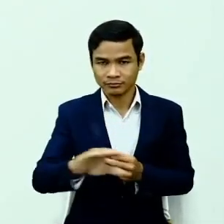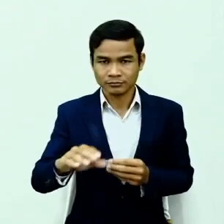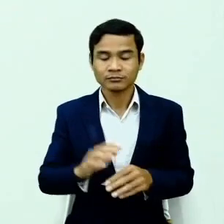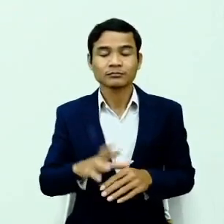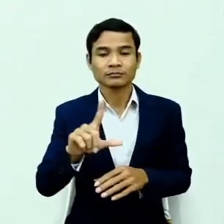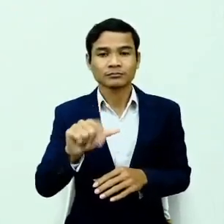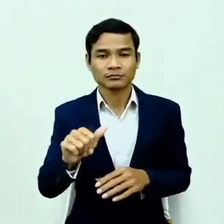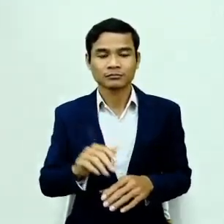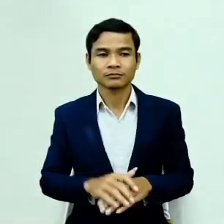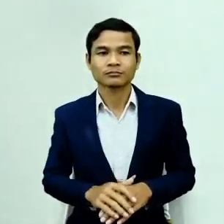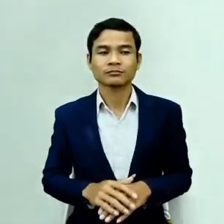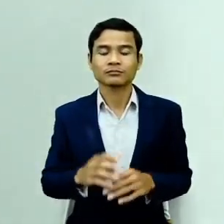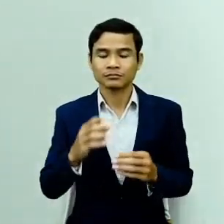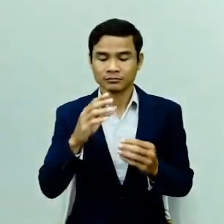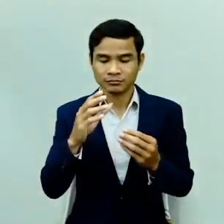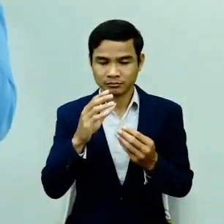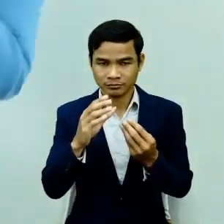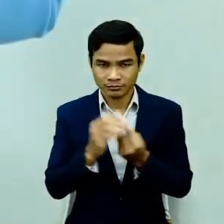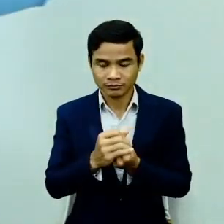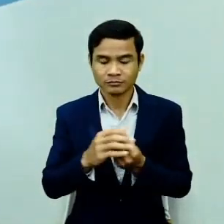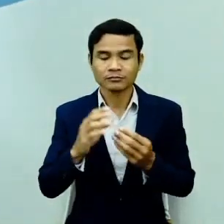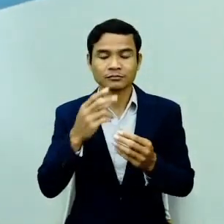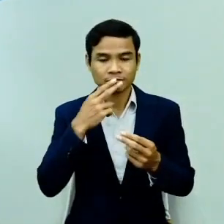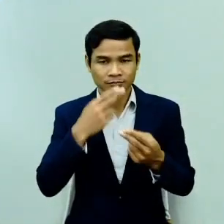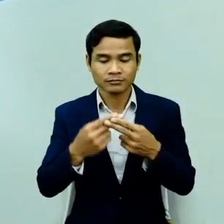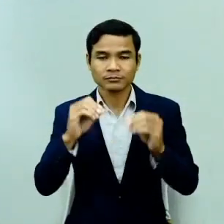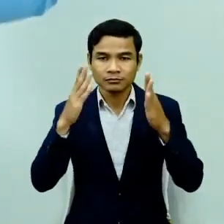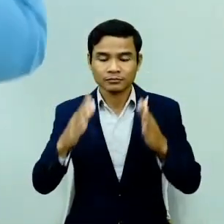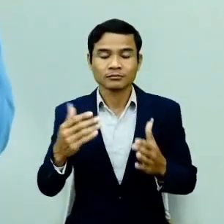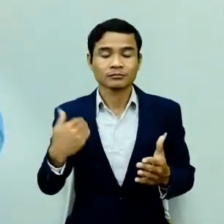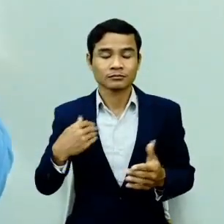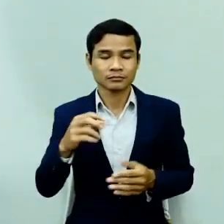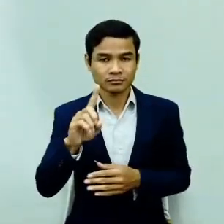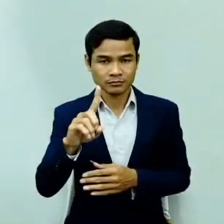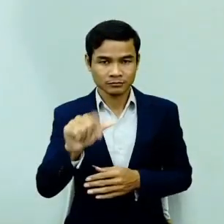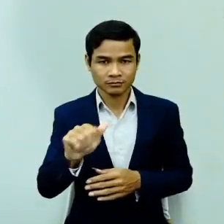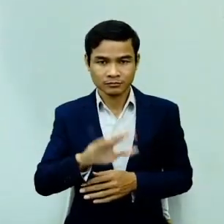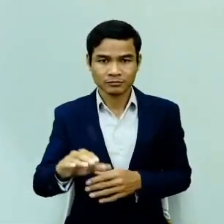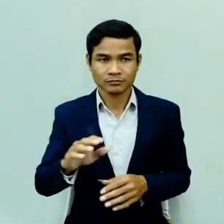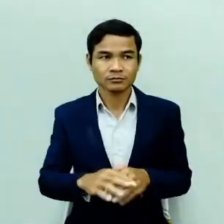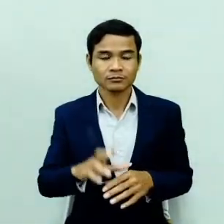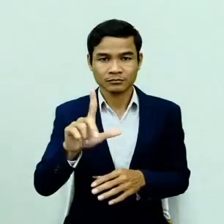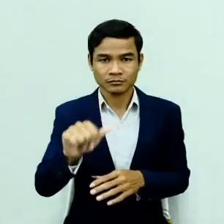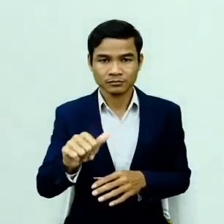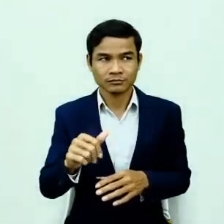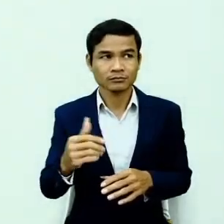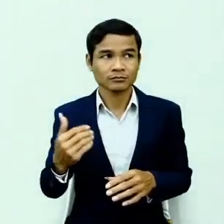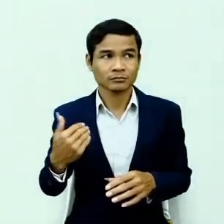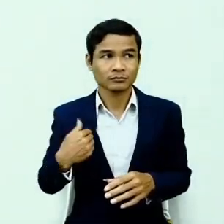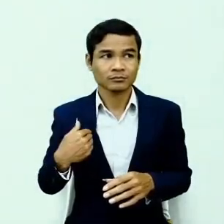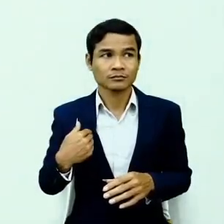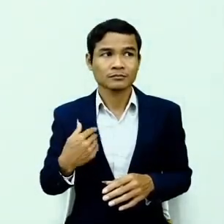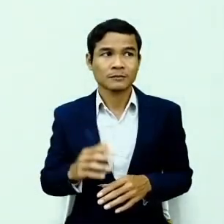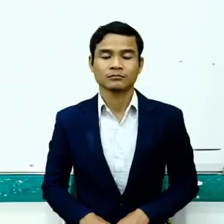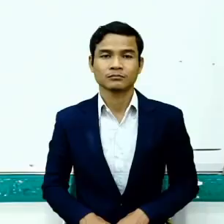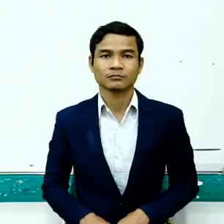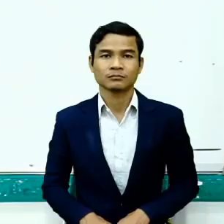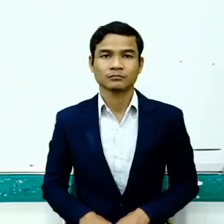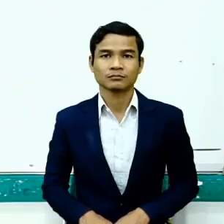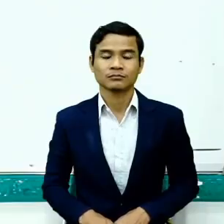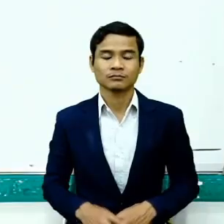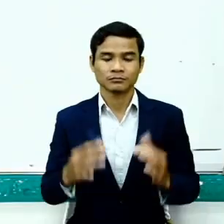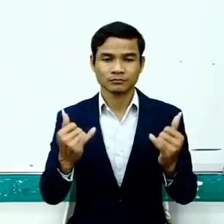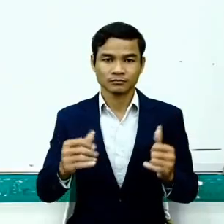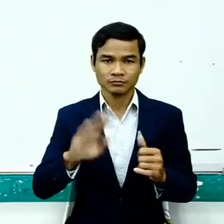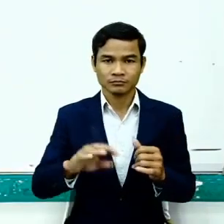rời. Chà chắc chùm lại rồi bà này cổ mình mùi rời. Chà chắc mùi rời nhìn nè cổ mình.